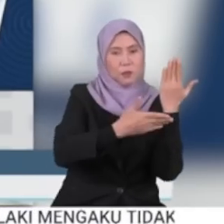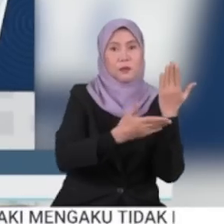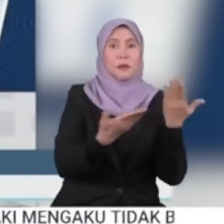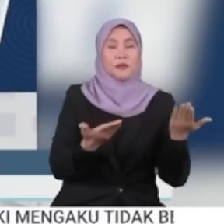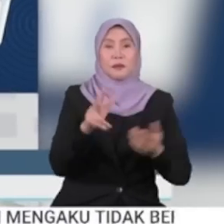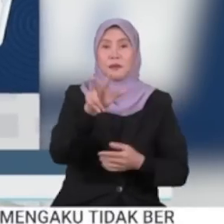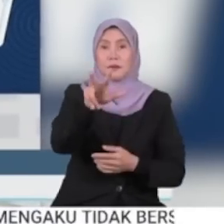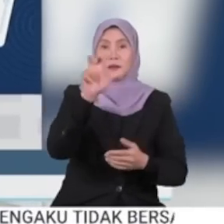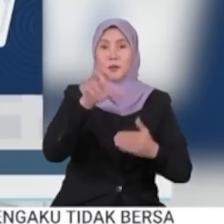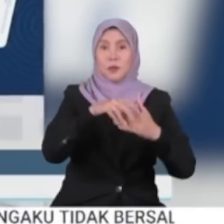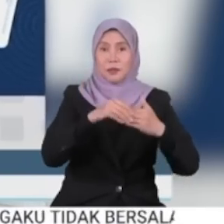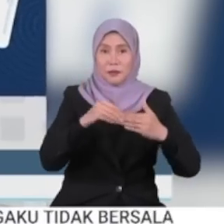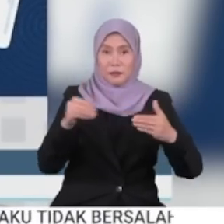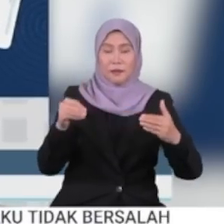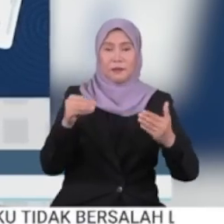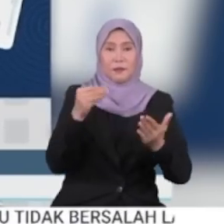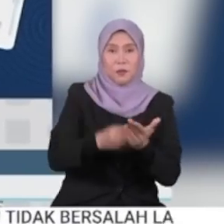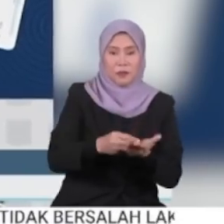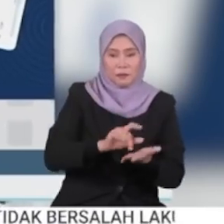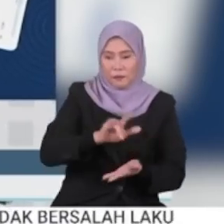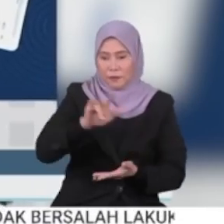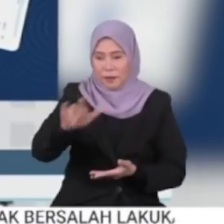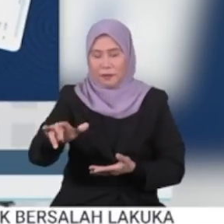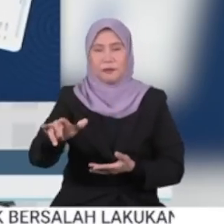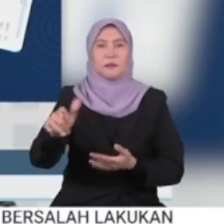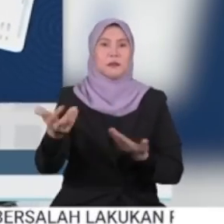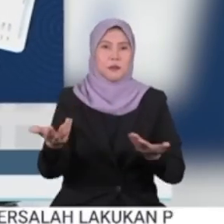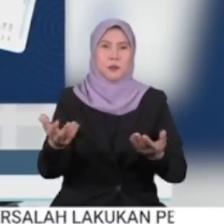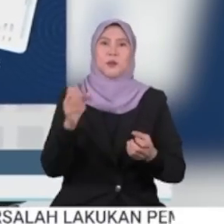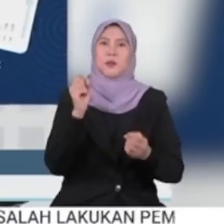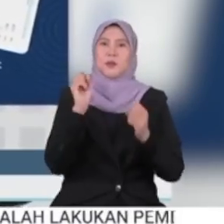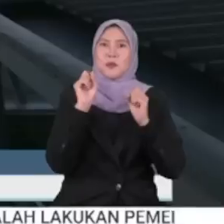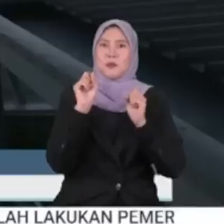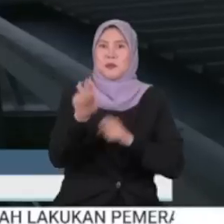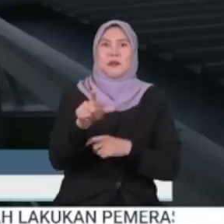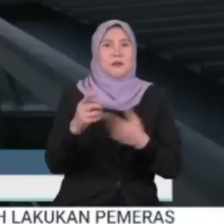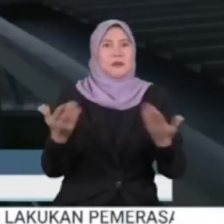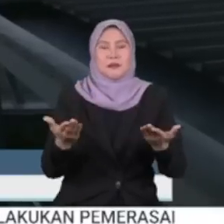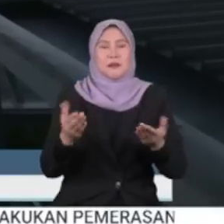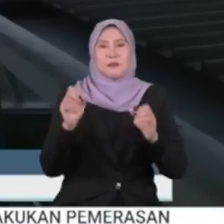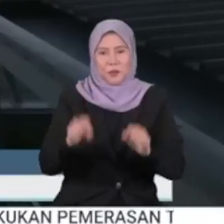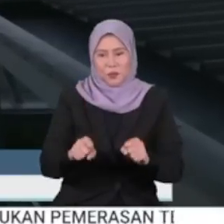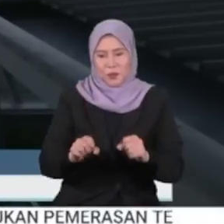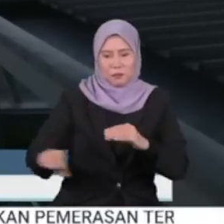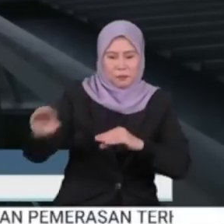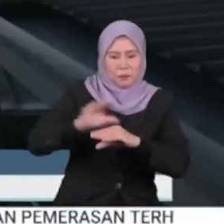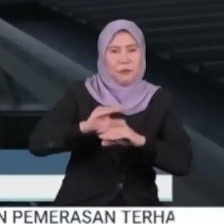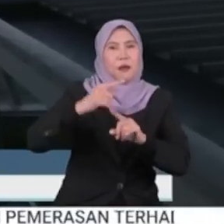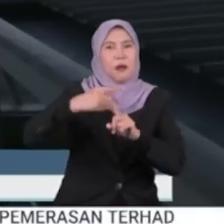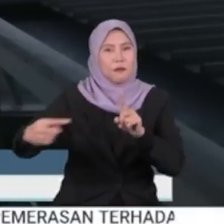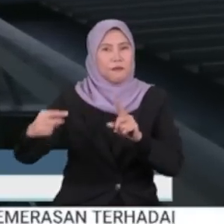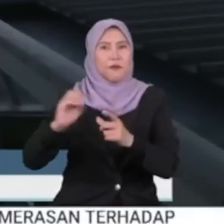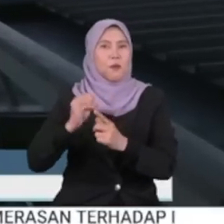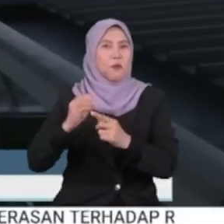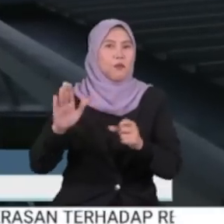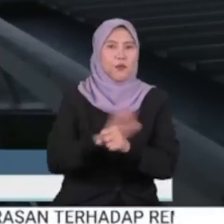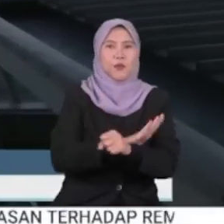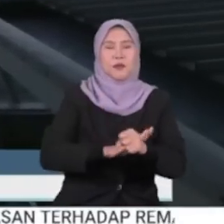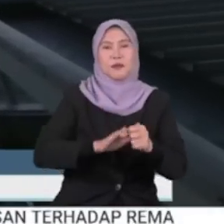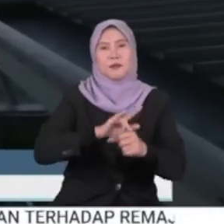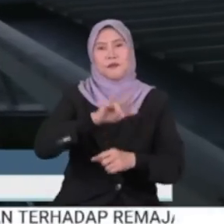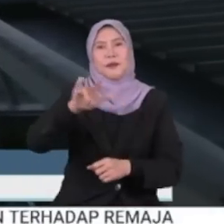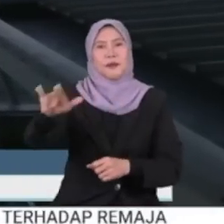Sebab RM300 ni free siswa, jumlah yang banyak sebenarnya. Sebab kemungkinan boleh menampung separuh ataupun sepenuhnya